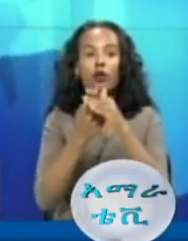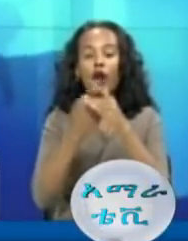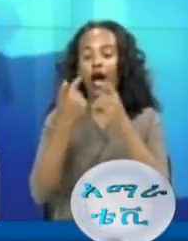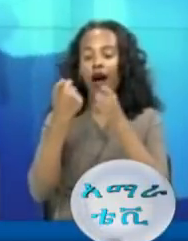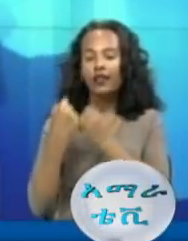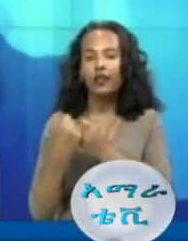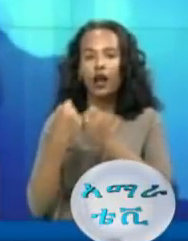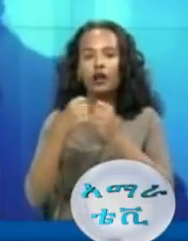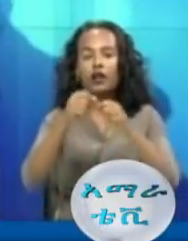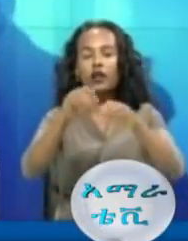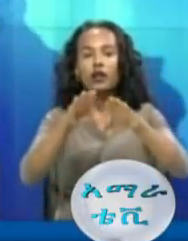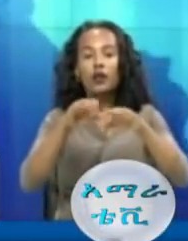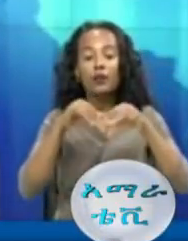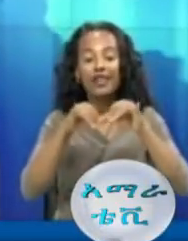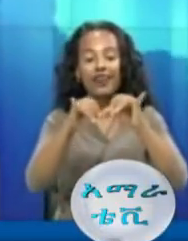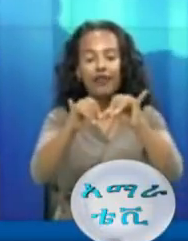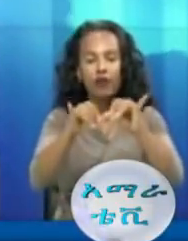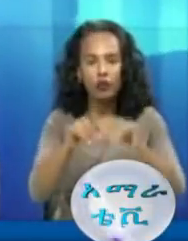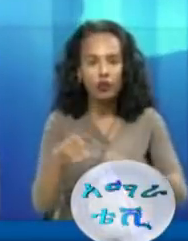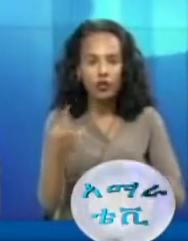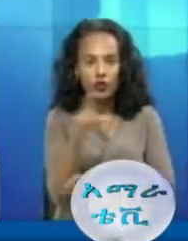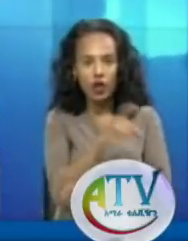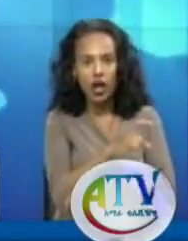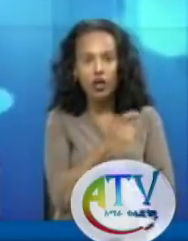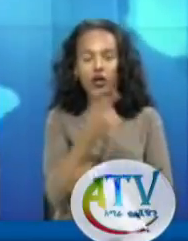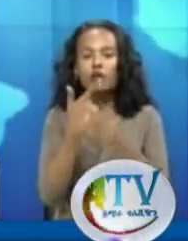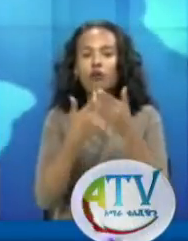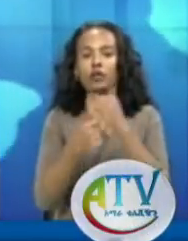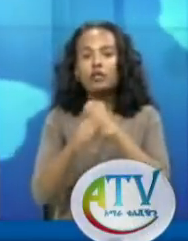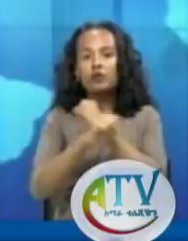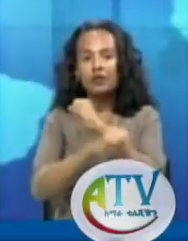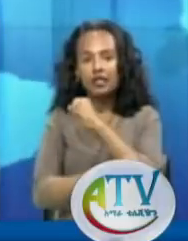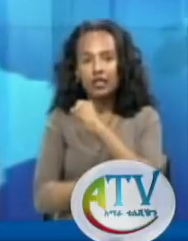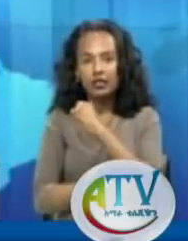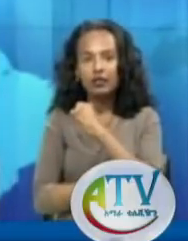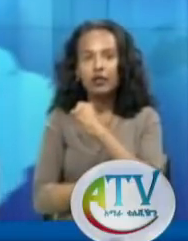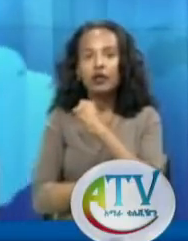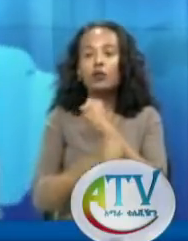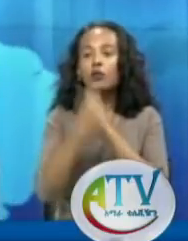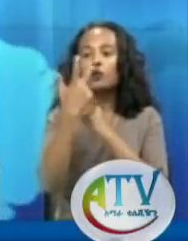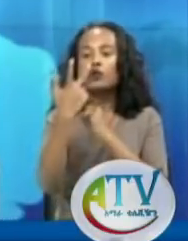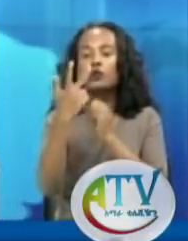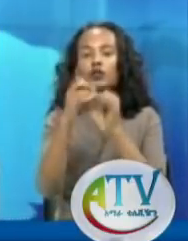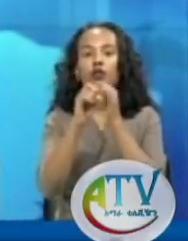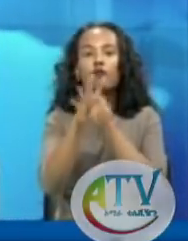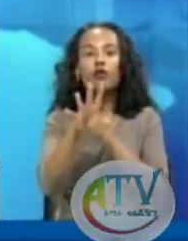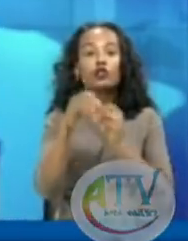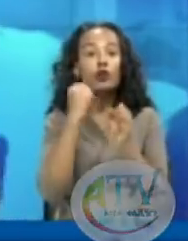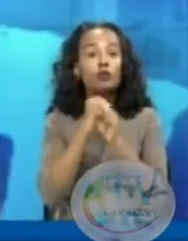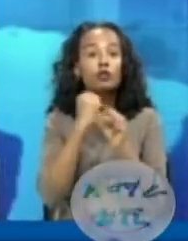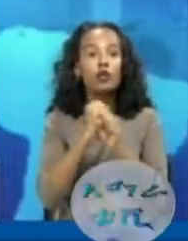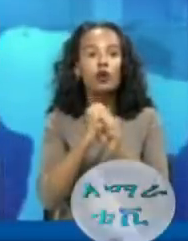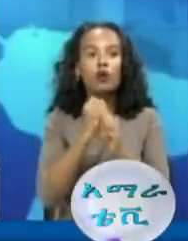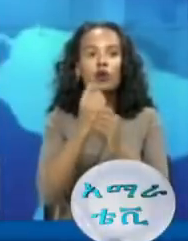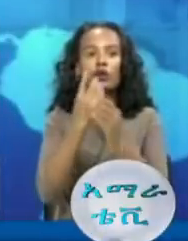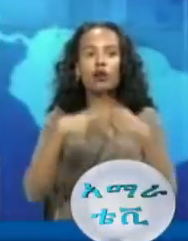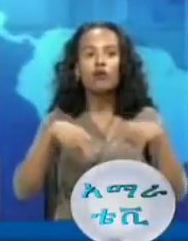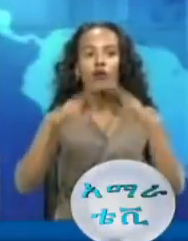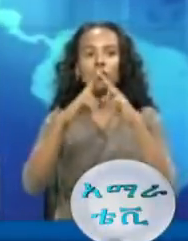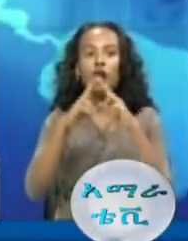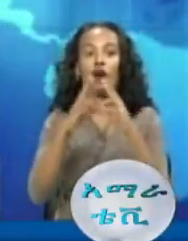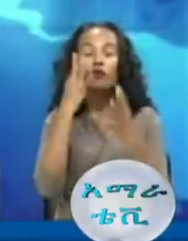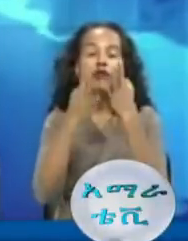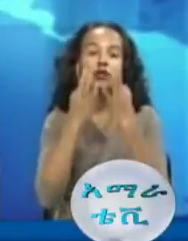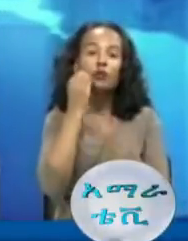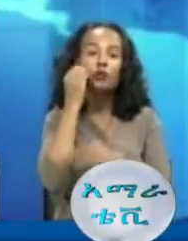አጠናክረን የምንቀጥልበት ይሆናል። በዚህም መሰረት በሶስት ዘርፎች የሚከናወነው የፌዴራል ፍርድ